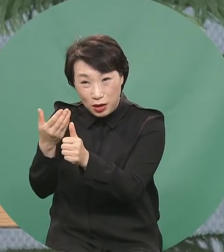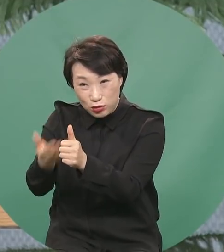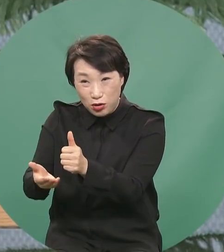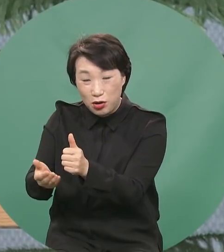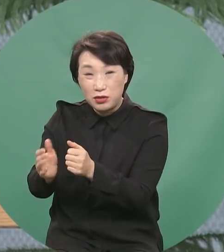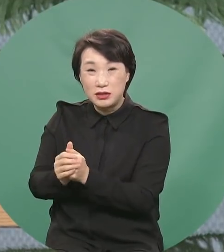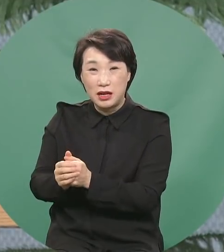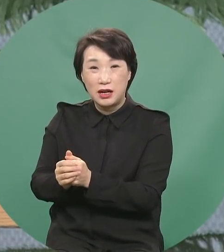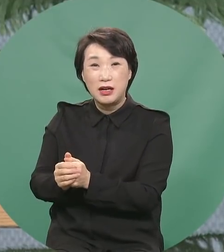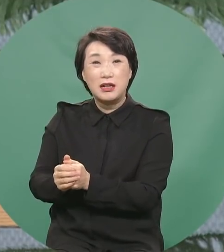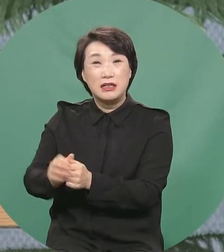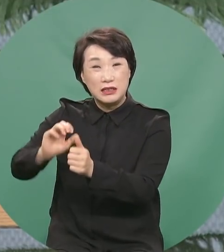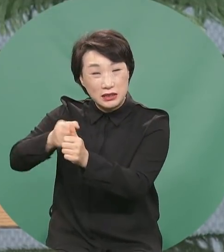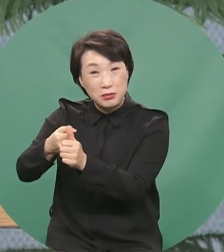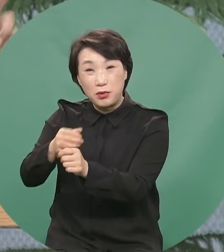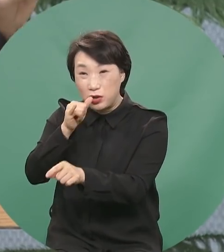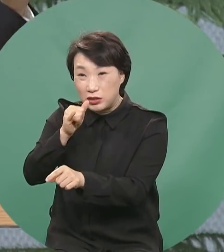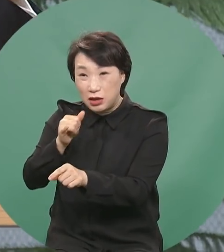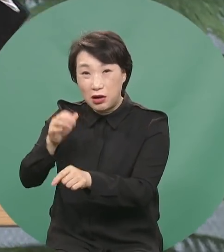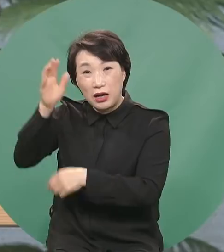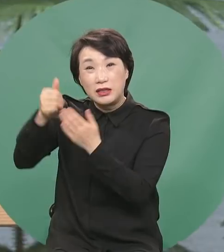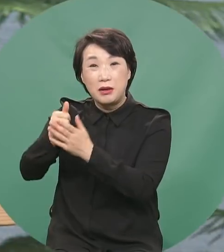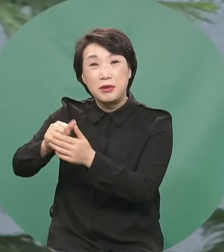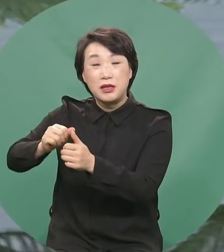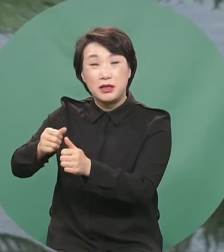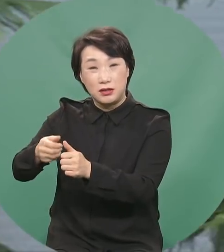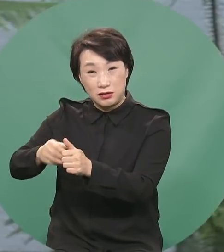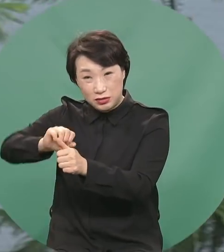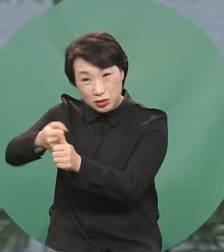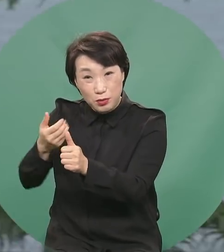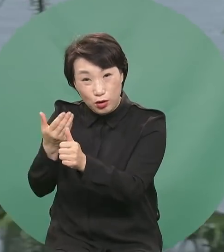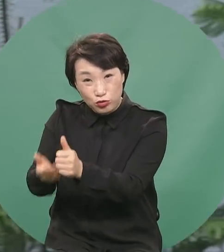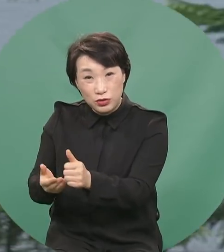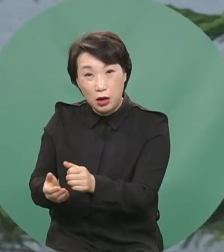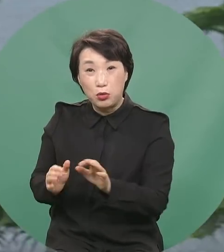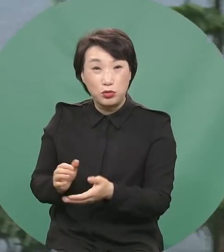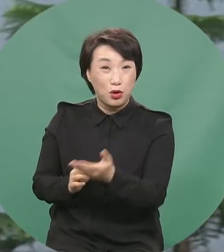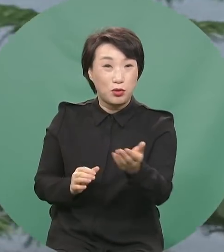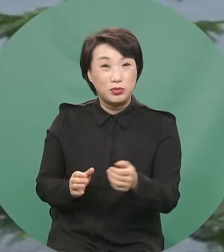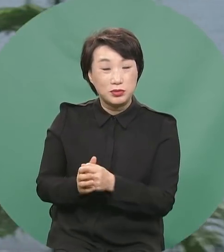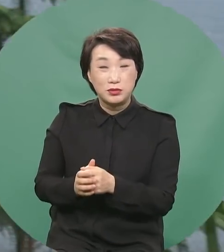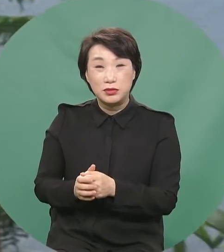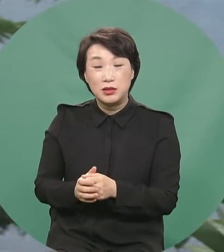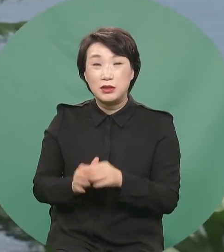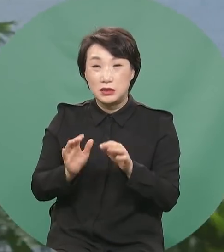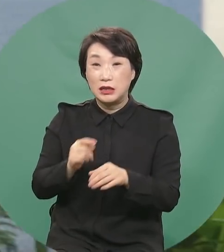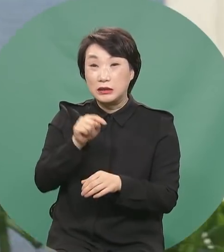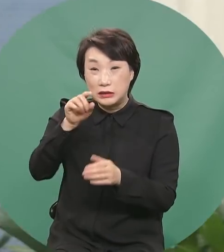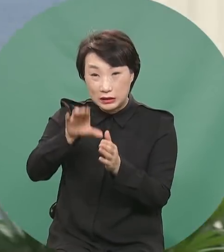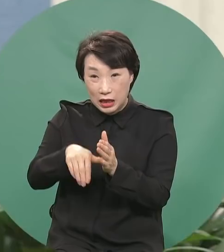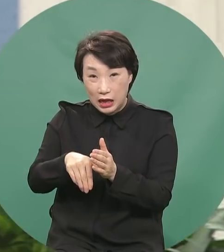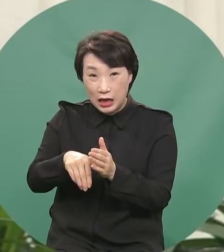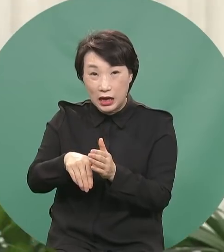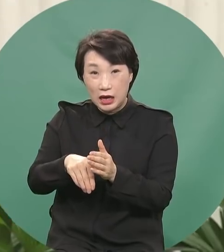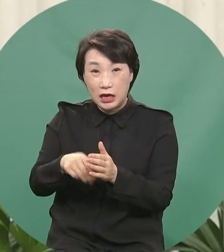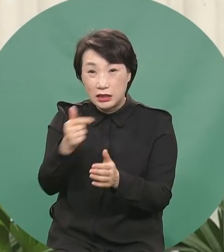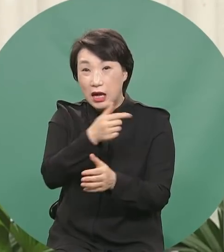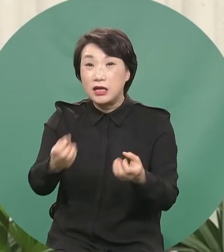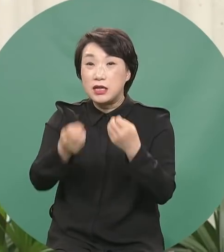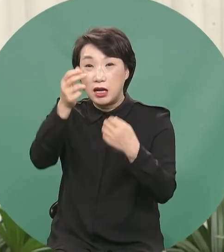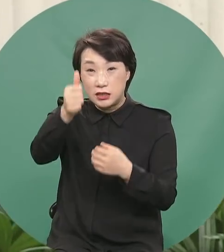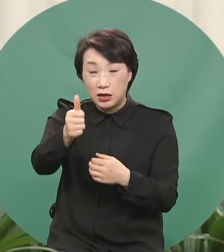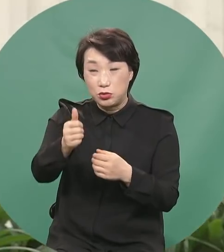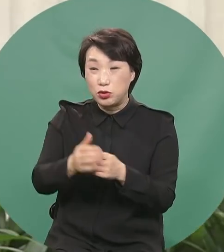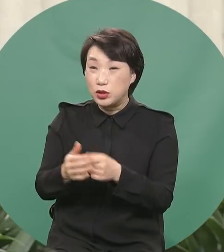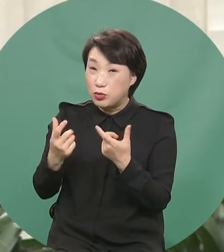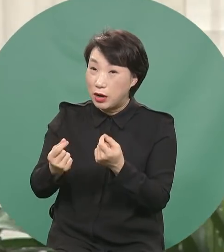당한다 하였노라. 예, 그 시대 대제사장도 그렇게 봤어요. 가야바